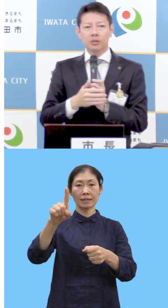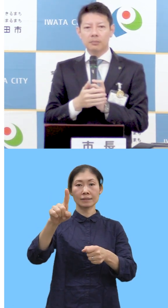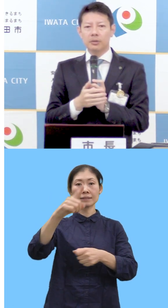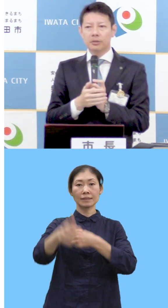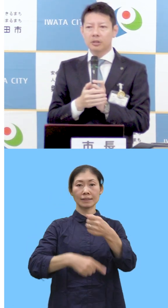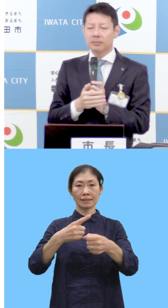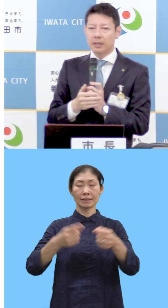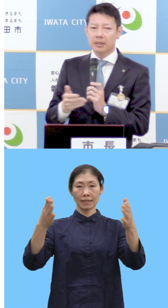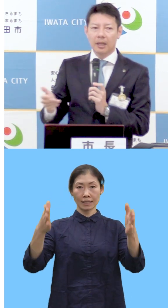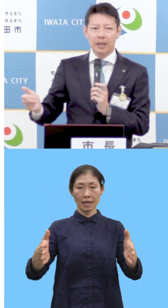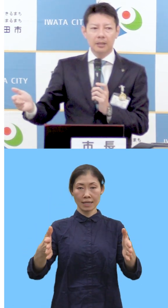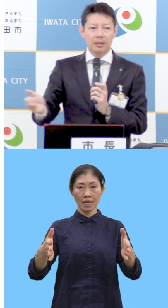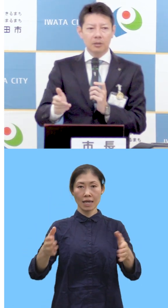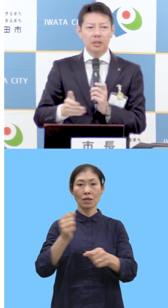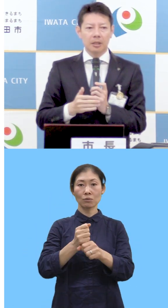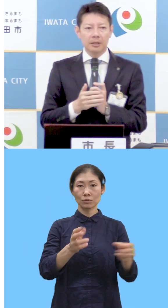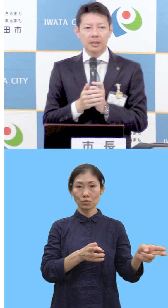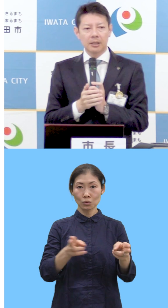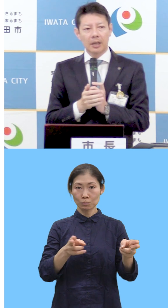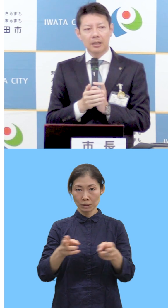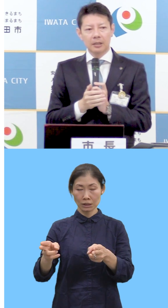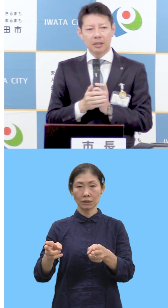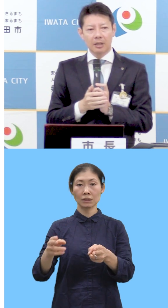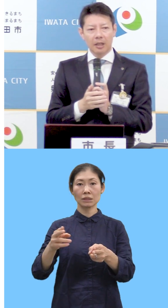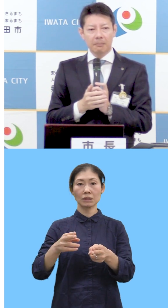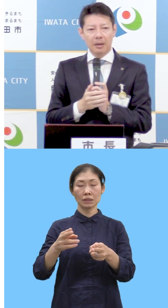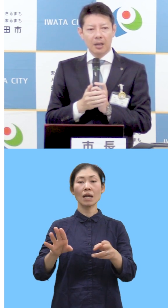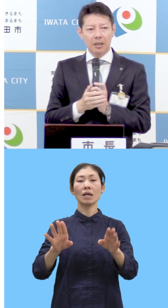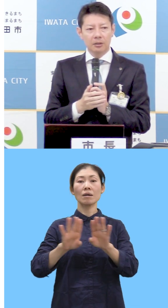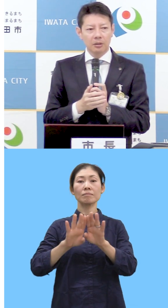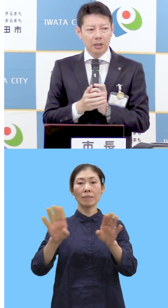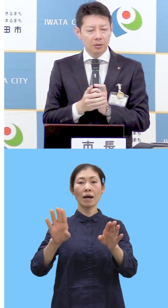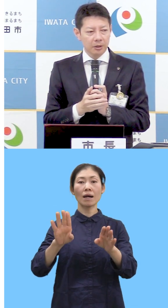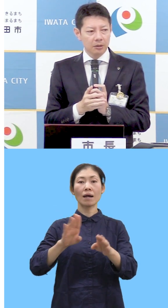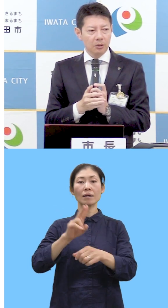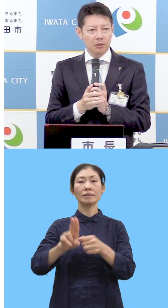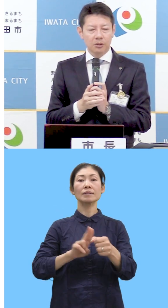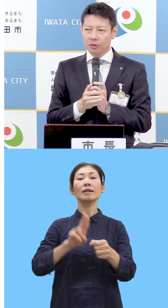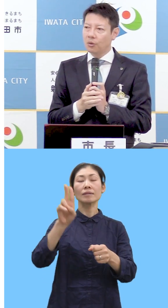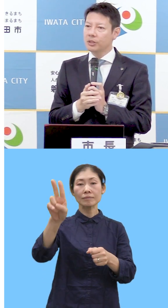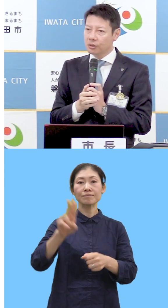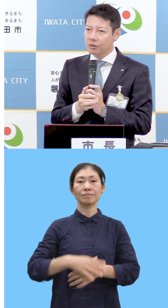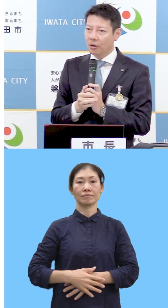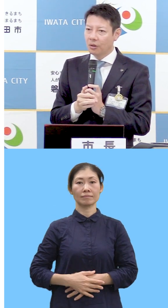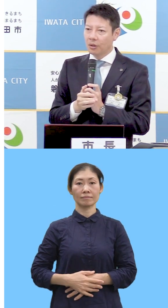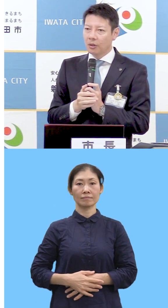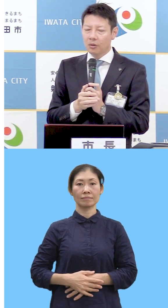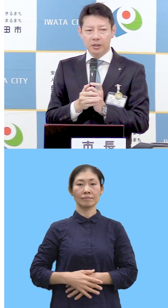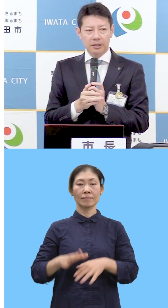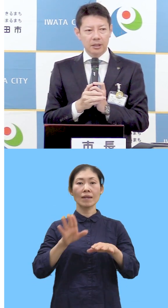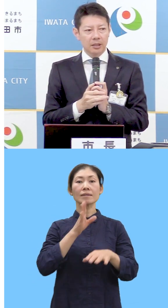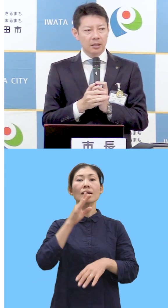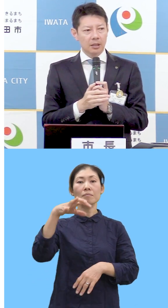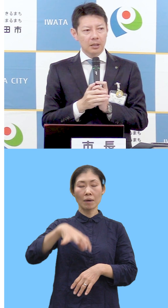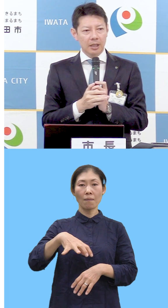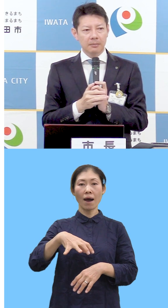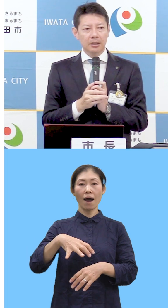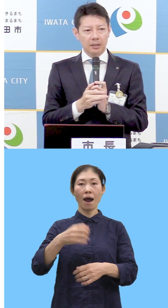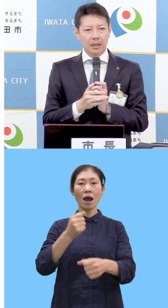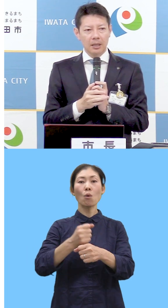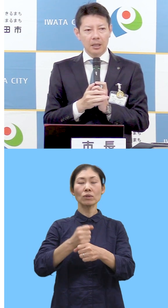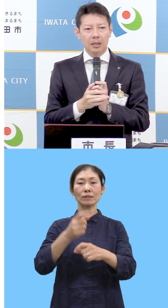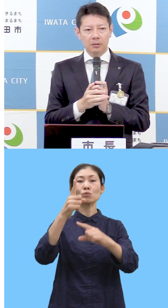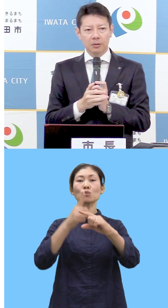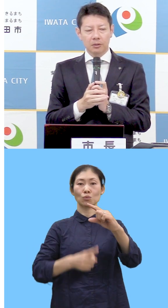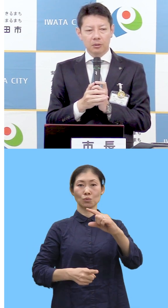工事準備を進めて再来年度になります。ですから今現場はどうも聞くところによると工事中と、工事がすでに始